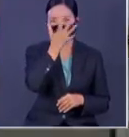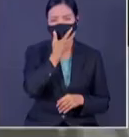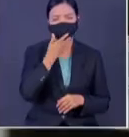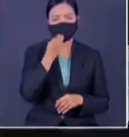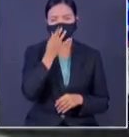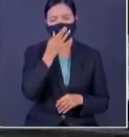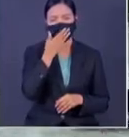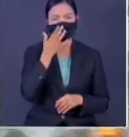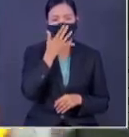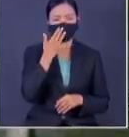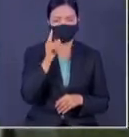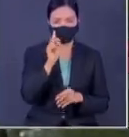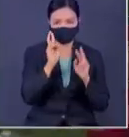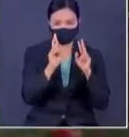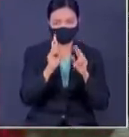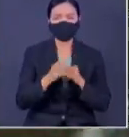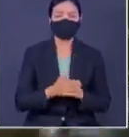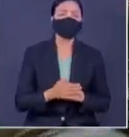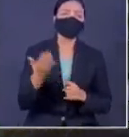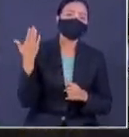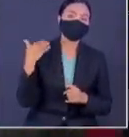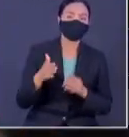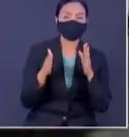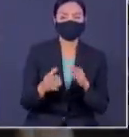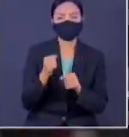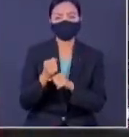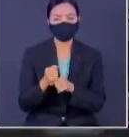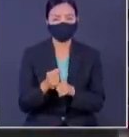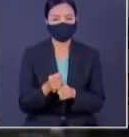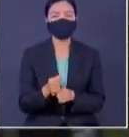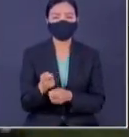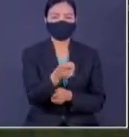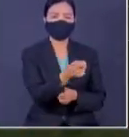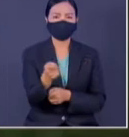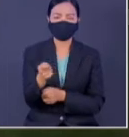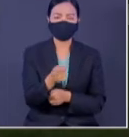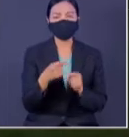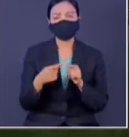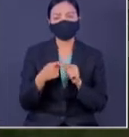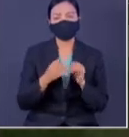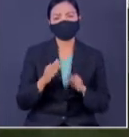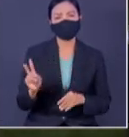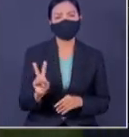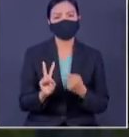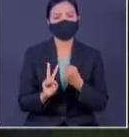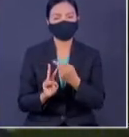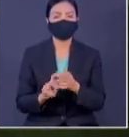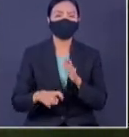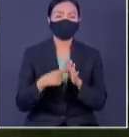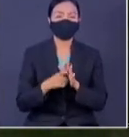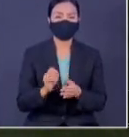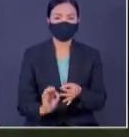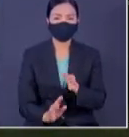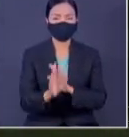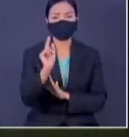ครับเจ้าหน้าที่เมื่อวานนี้ทำการดับเพลิงเนี่ยได้รับบาดเจ็บไป2คนนะครับสาเหตุที่มันประทุขึ้นมาอีกครั้งเพราะว่าฝน